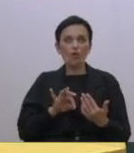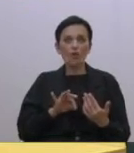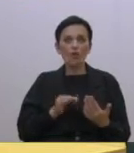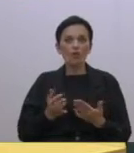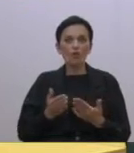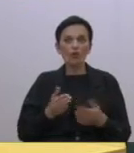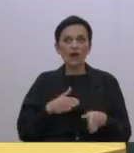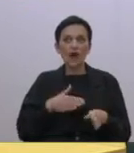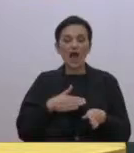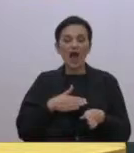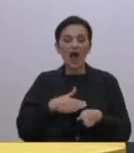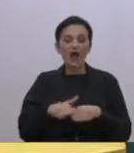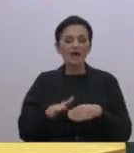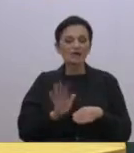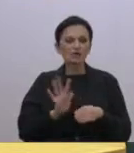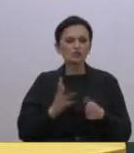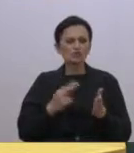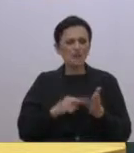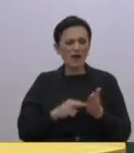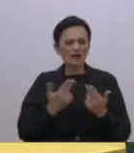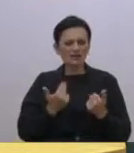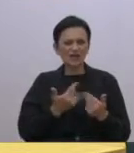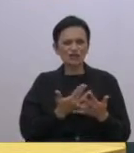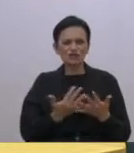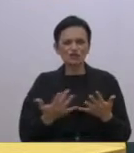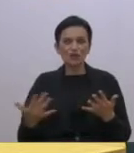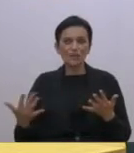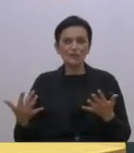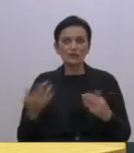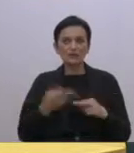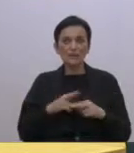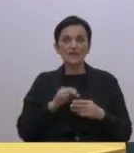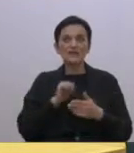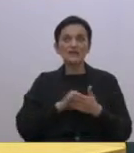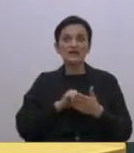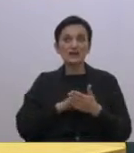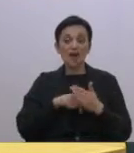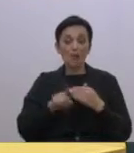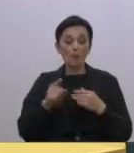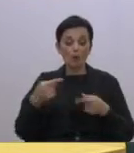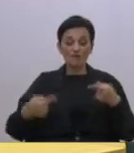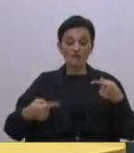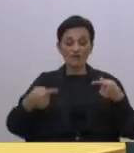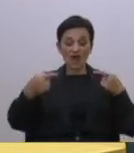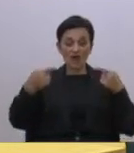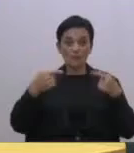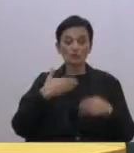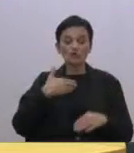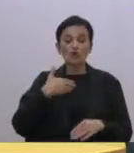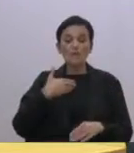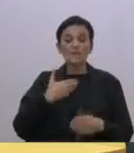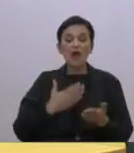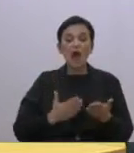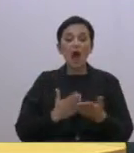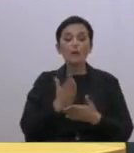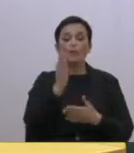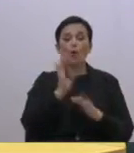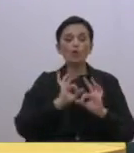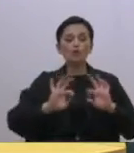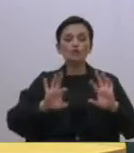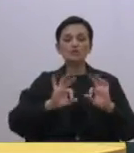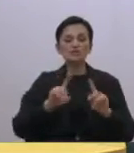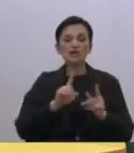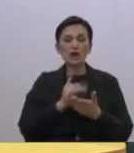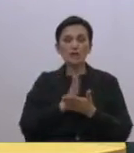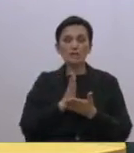არასრულ ფასოვნებაში თუ ასე შემდეგ და რაღაცა იმის გამო ვეკამათებით. და ჩემი ამოცანა რა არის? ჩემი ამოცანა არის, რომ